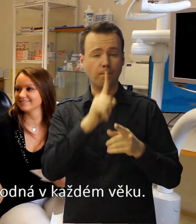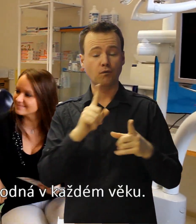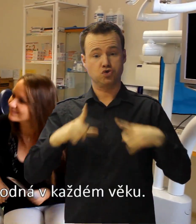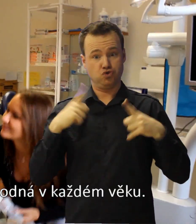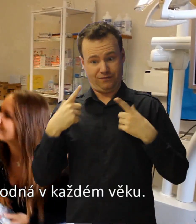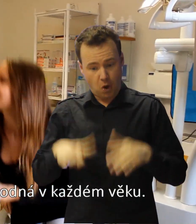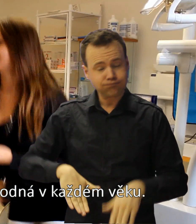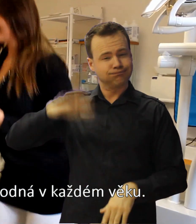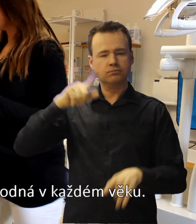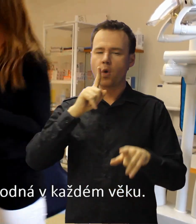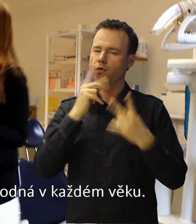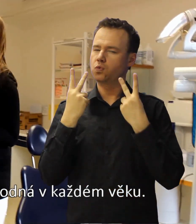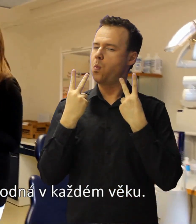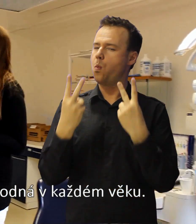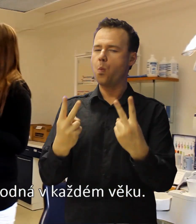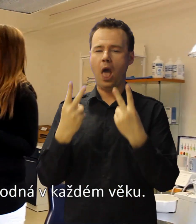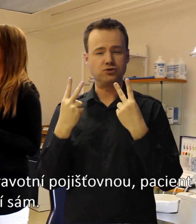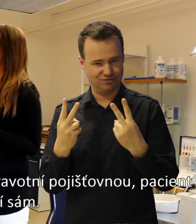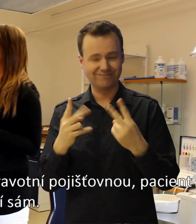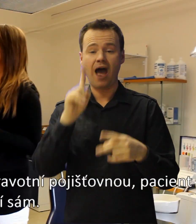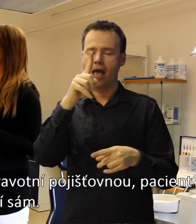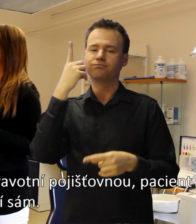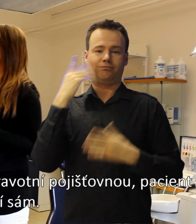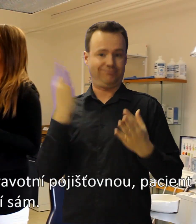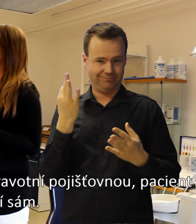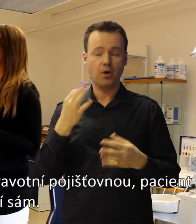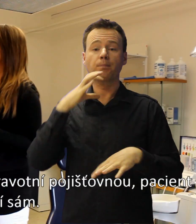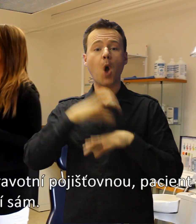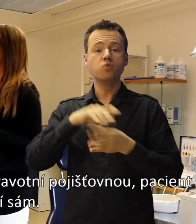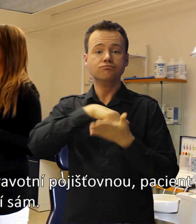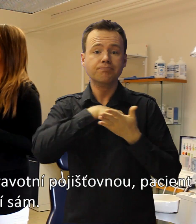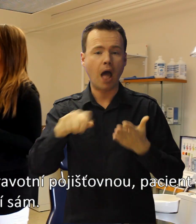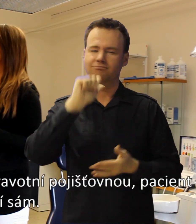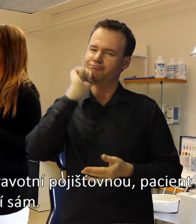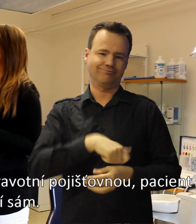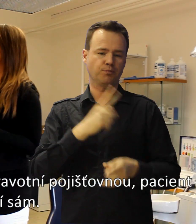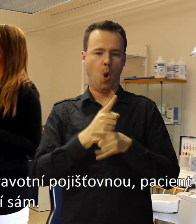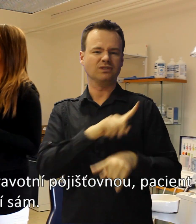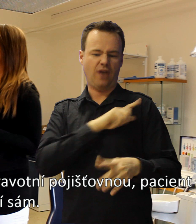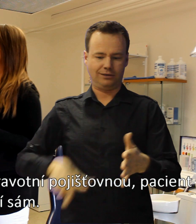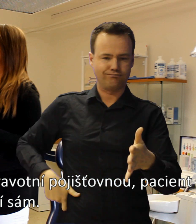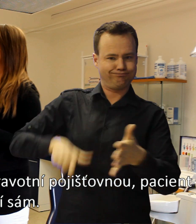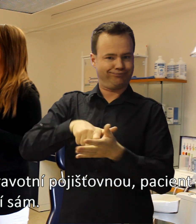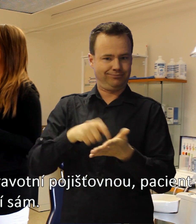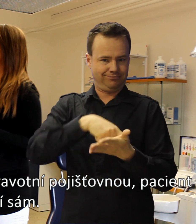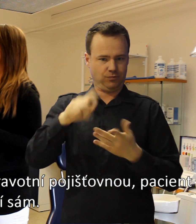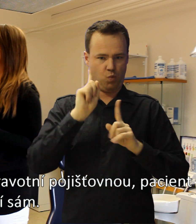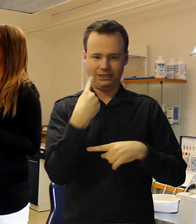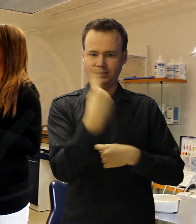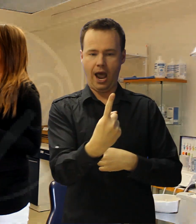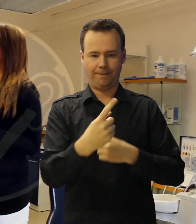Dentální hygiena je vhodná v každém věku. V tuto chvíli není hrazena zdravotní pojišťovnou. Pacient si ji platí sám.